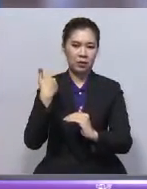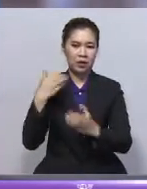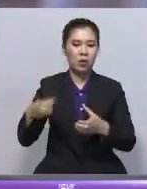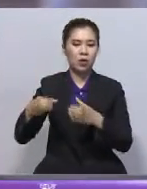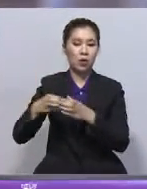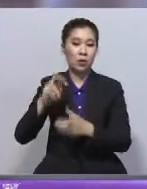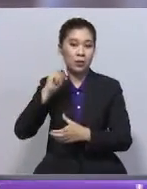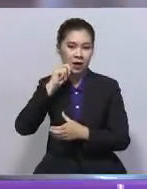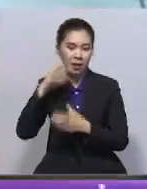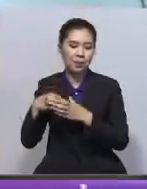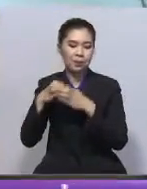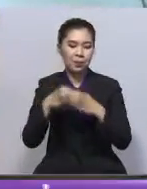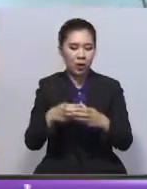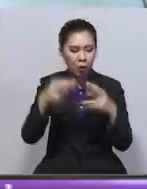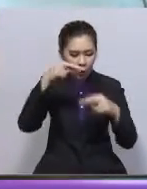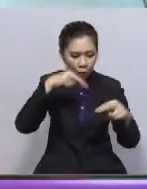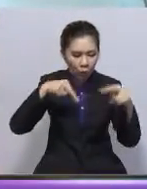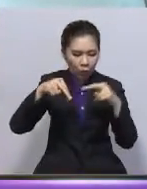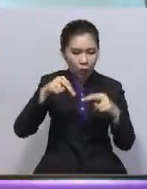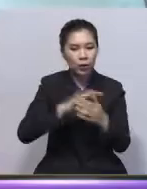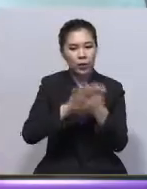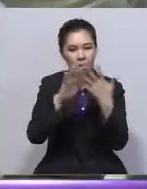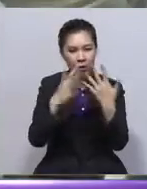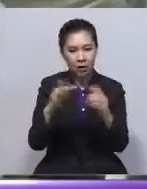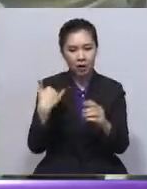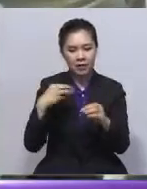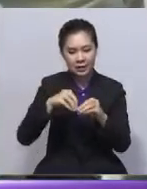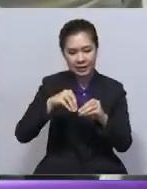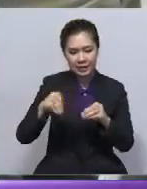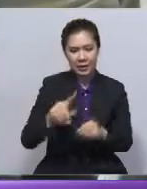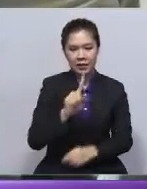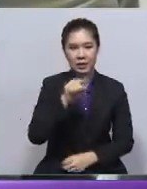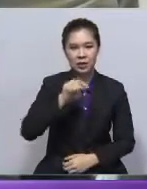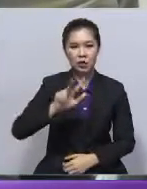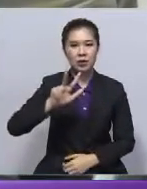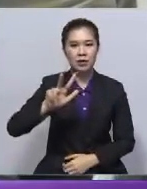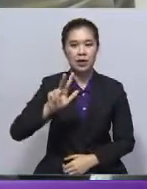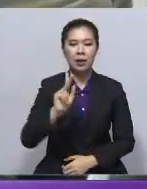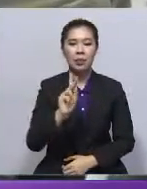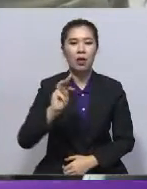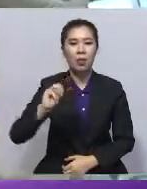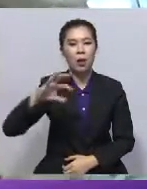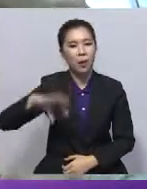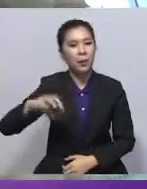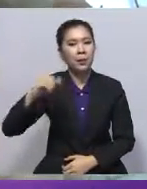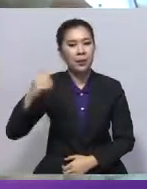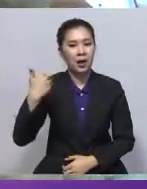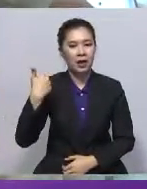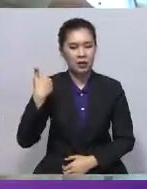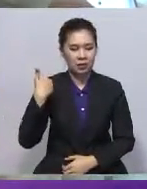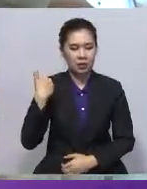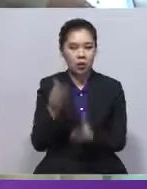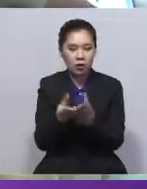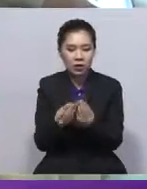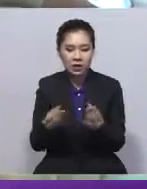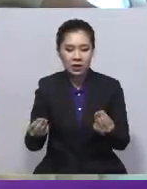และปักหลักเขตเกือบเสร็จเรียบร้อยแล้วเหลือเพียง 1.3 กิโลเมตรในพื้นที่ตำบลชัยมนตรีอำเภอเมืองที่ต้องเวรคืนที่ดิน